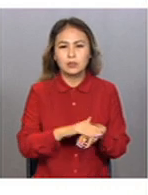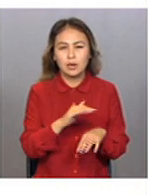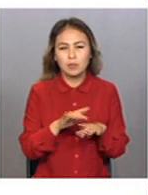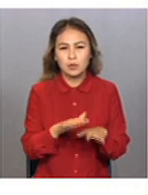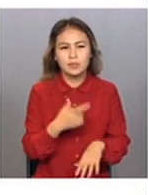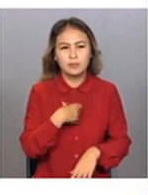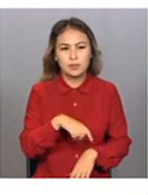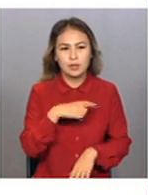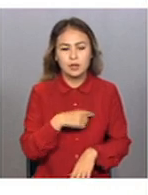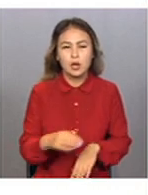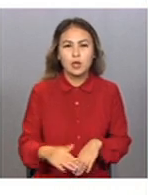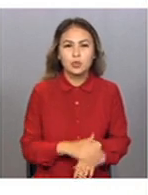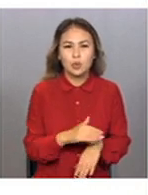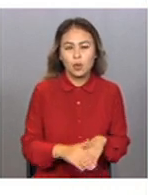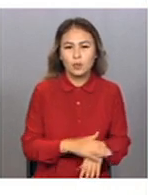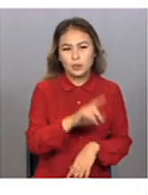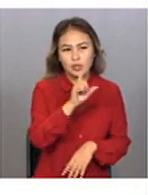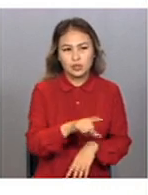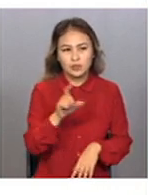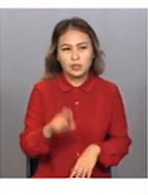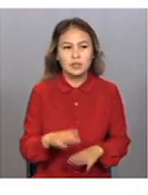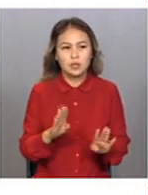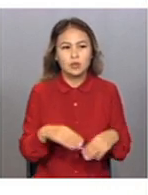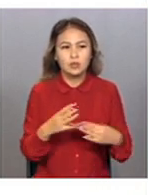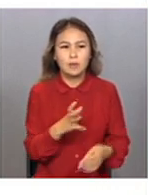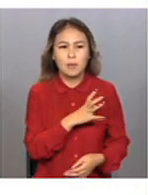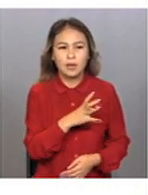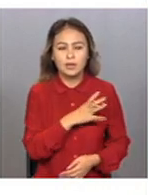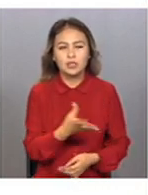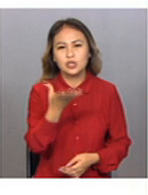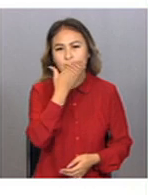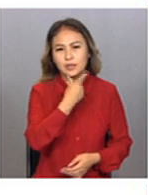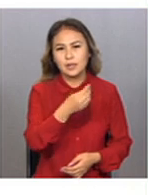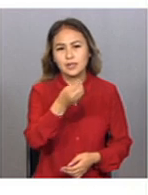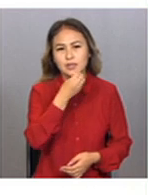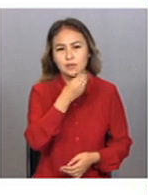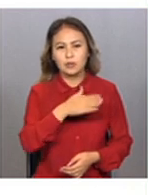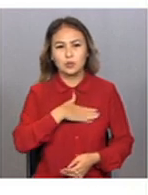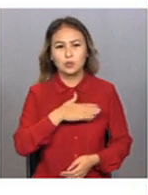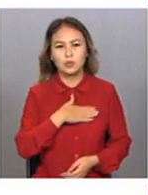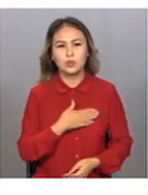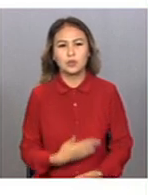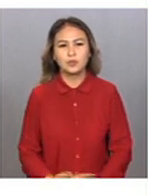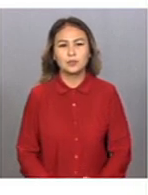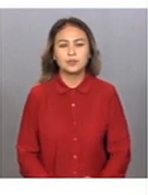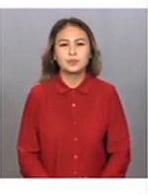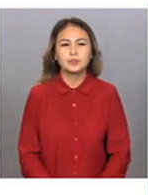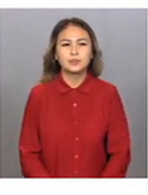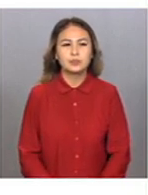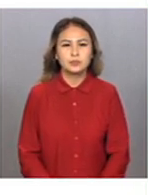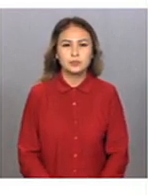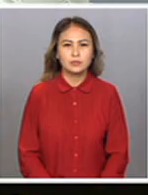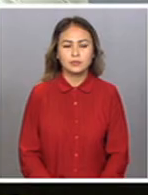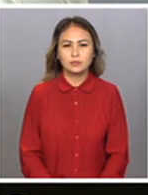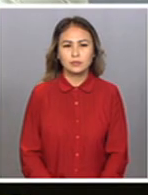делает добро себе. Добрый человек становится богаче и красивее душой.